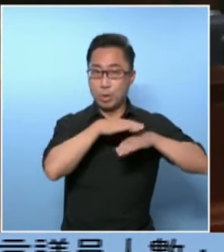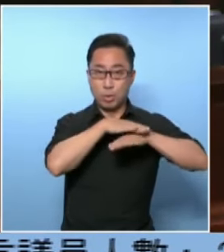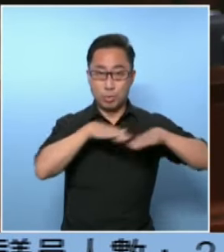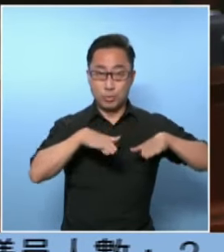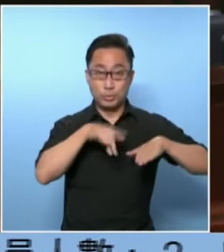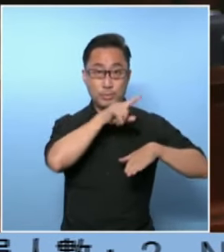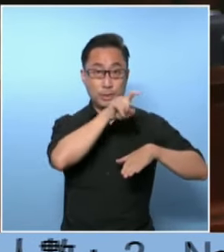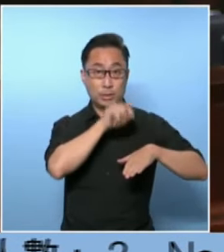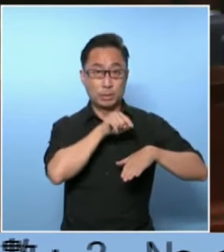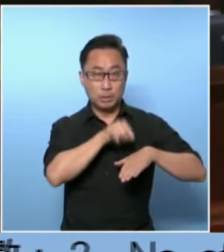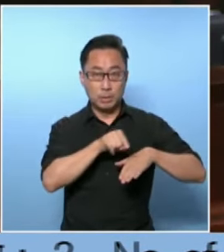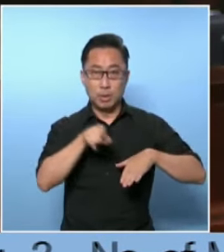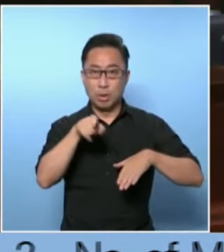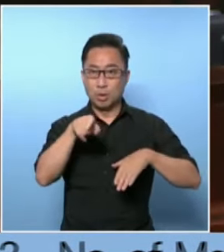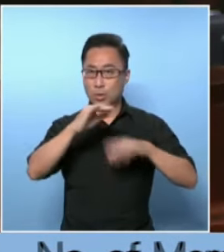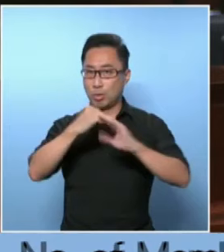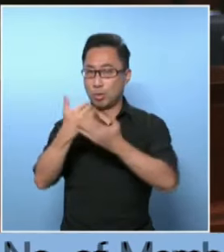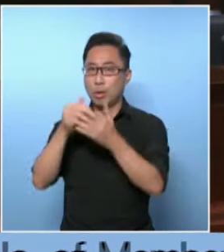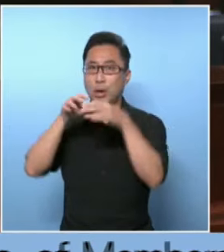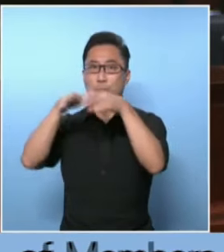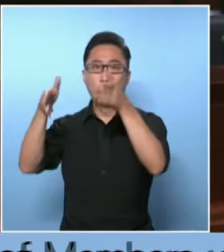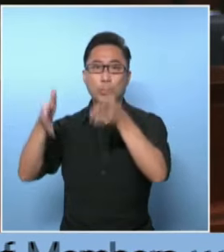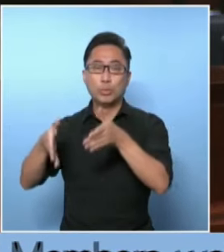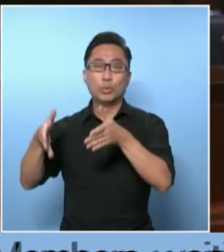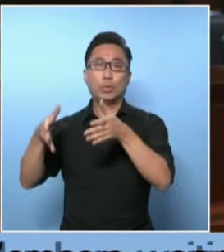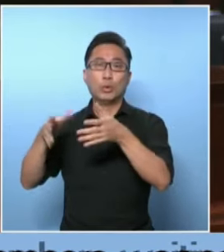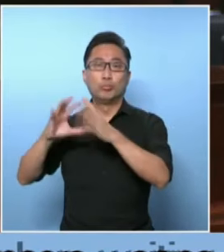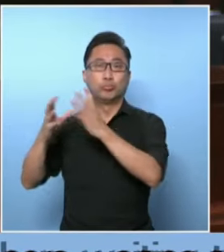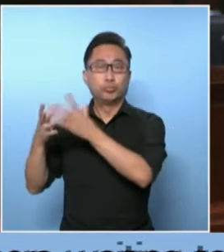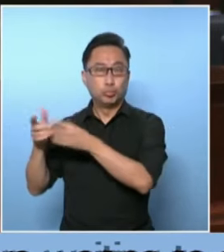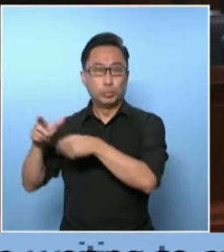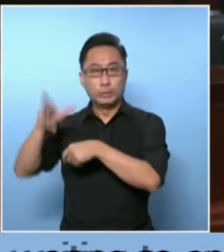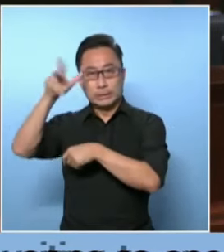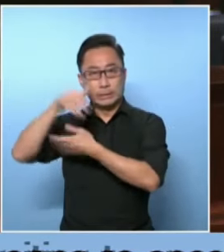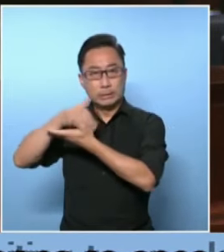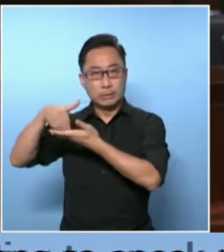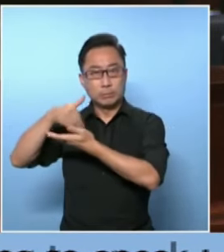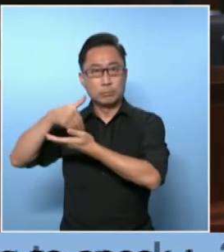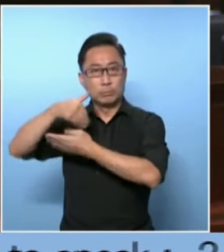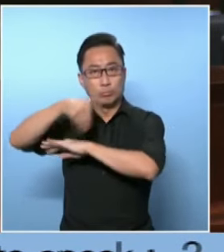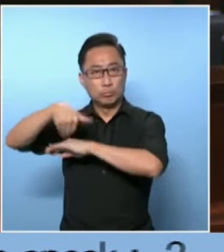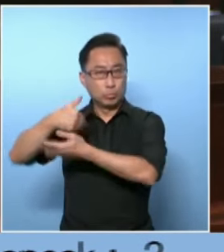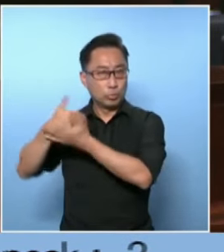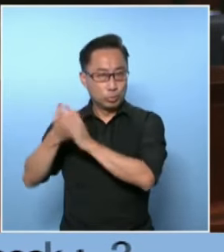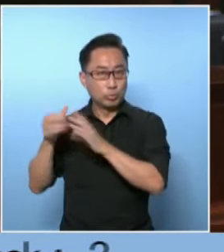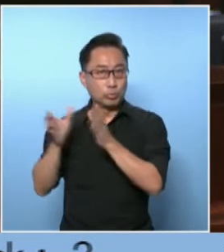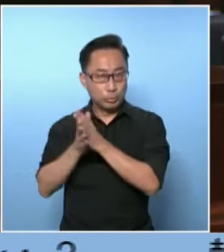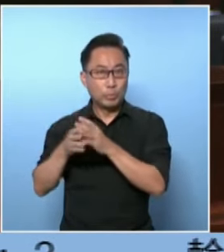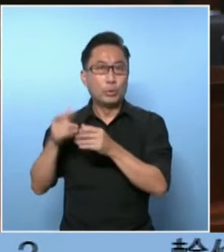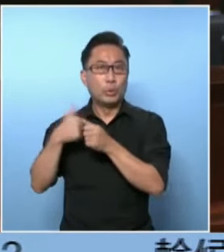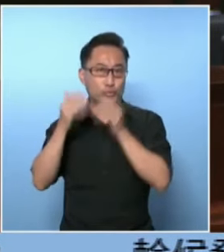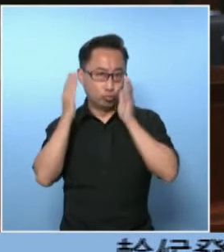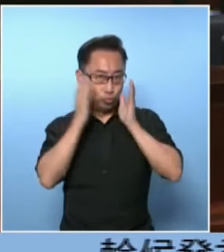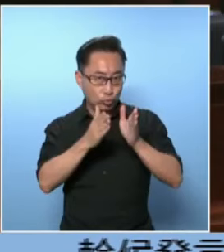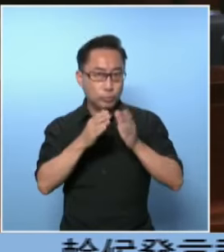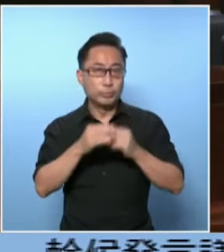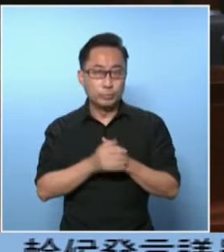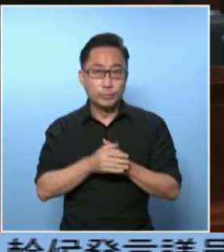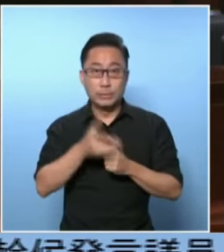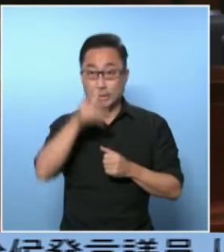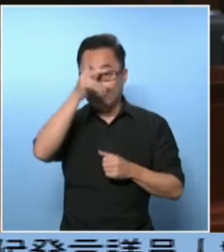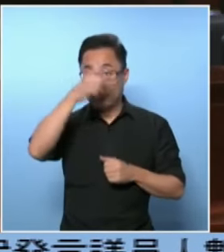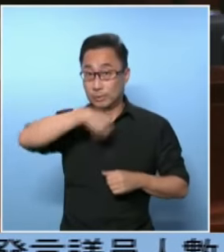們各個部門和政策局都非常重視，所以呢就著我們的一些政府的場地，尤其是政府的場